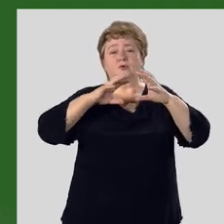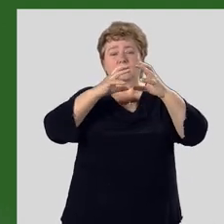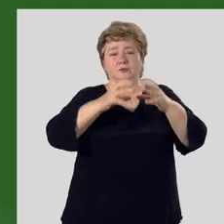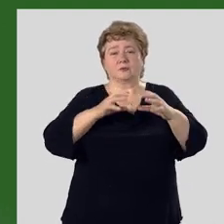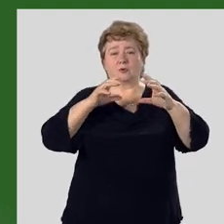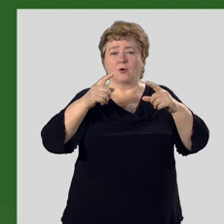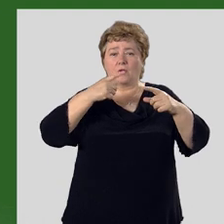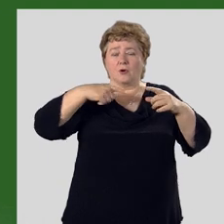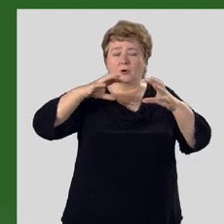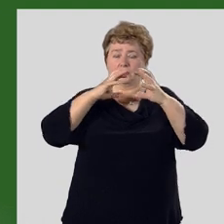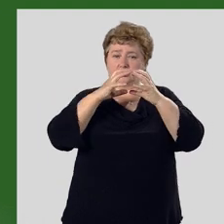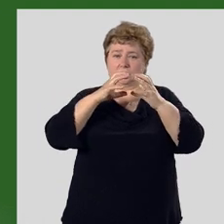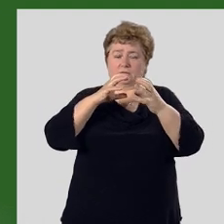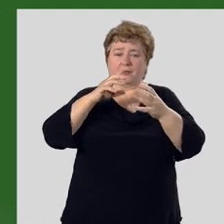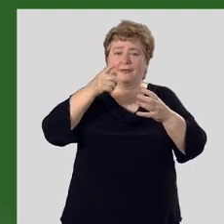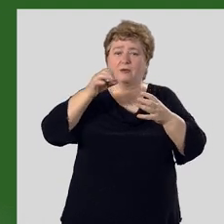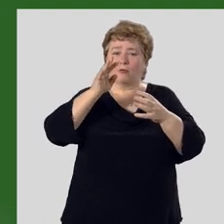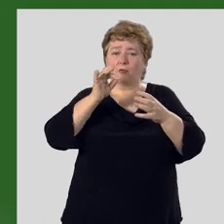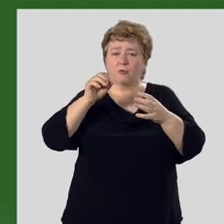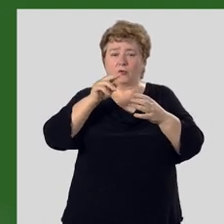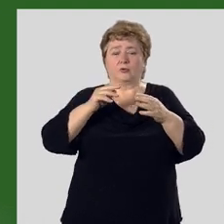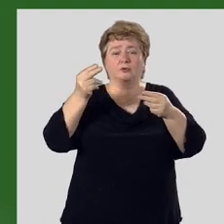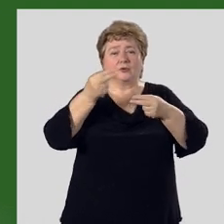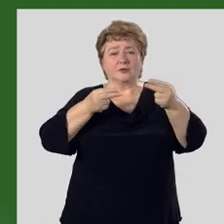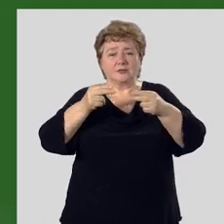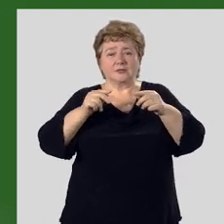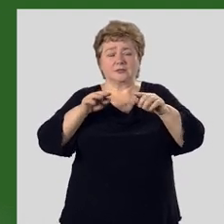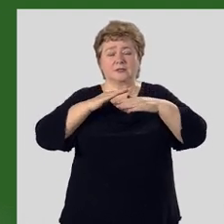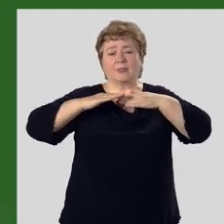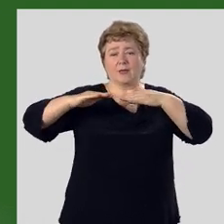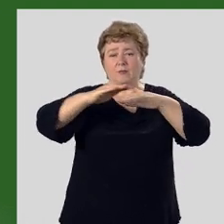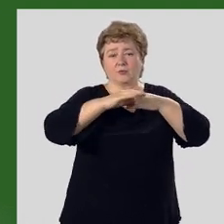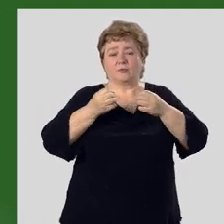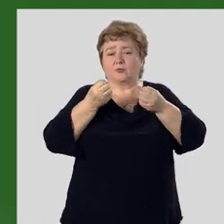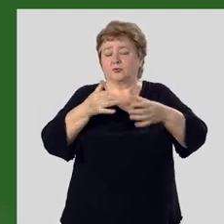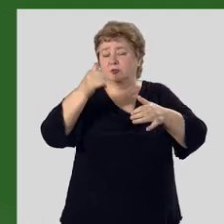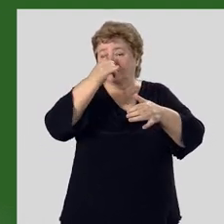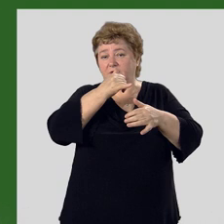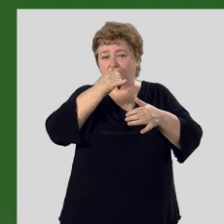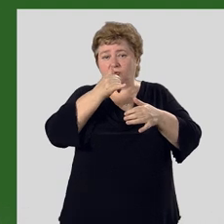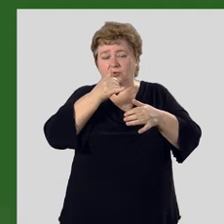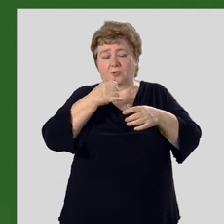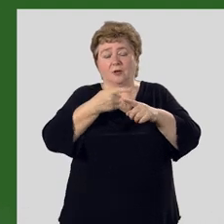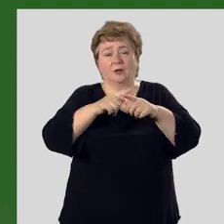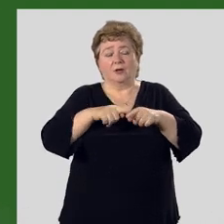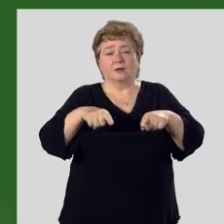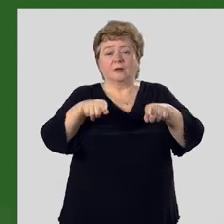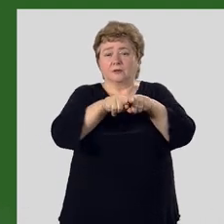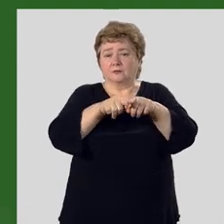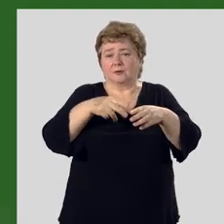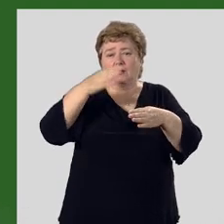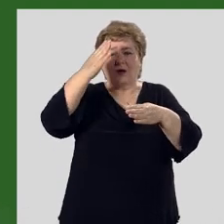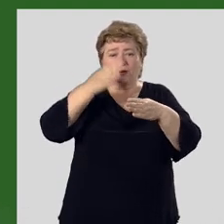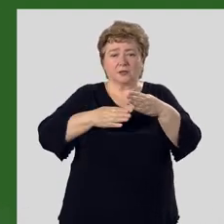имеет шарообразную форму – геоид, и нанести шар на плоскость просто невозможно. Это как